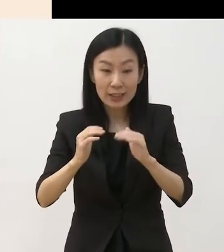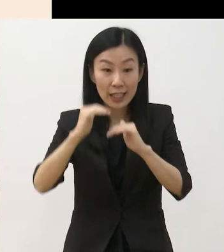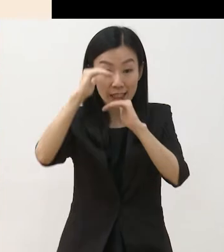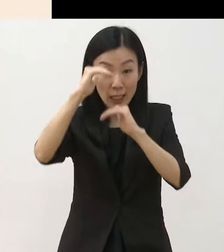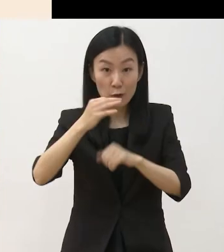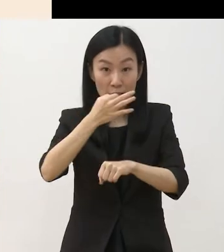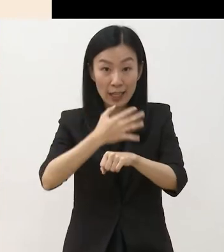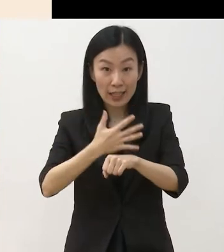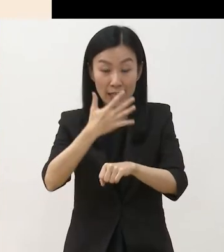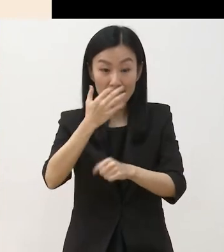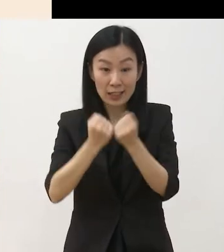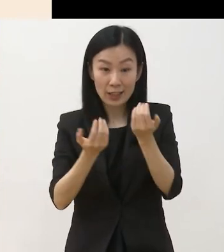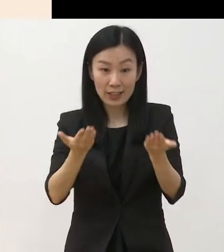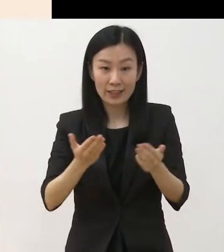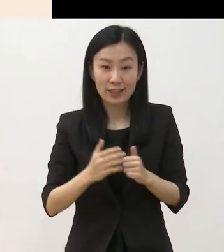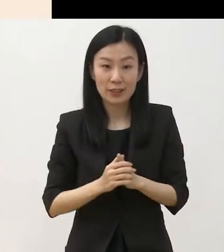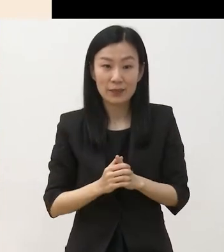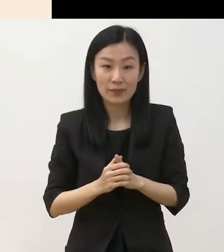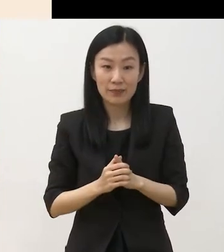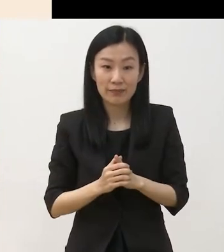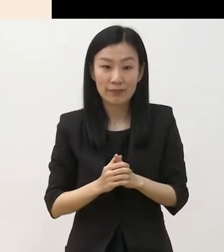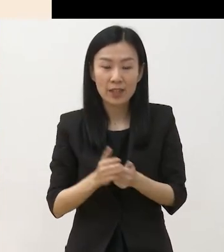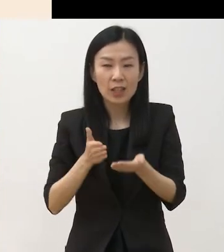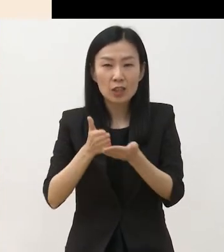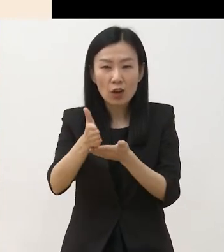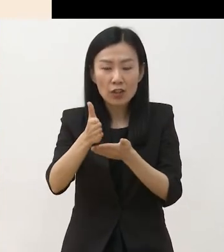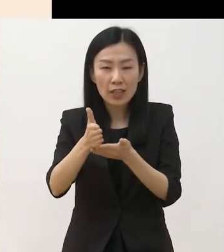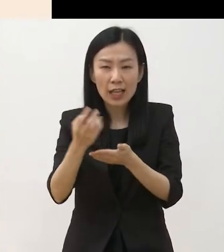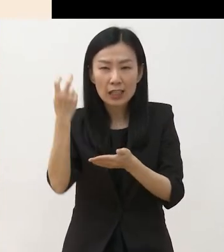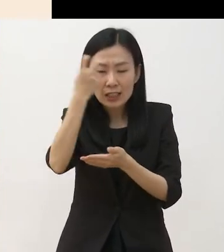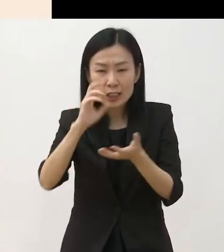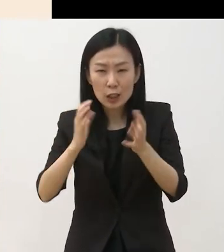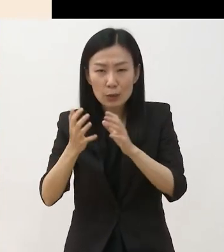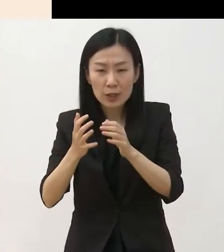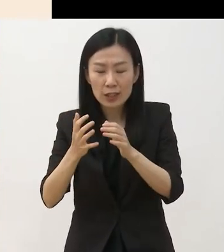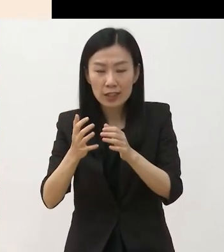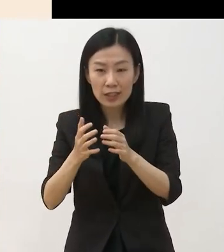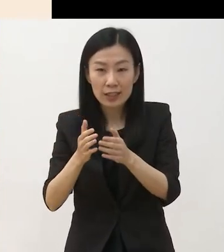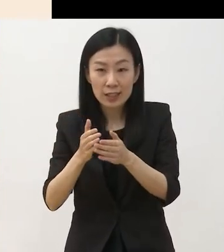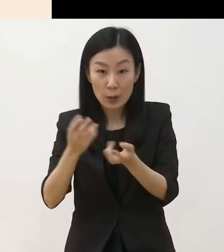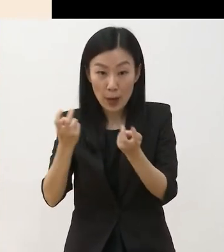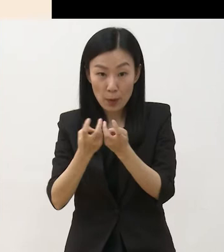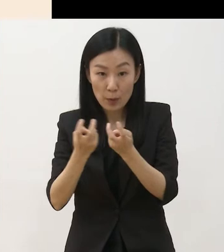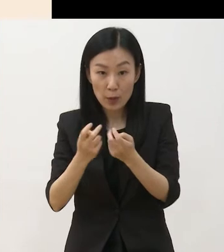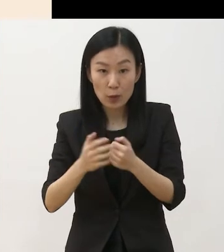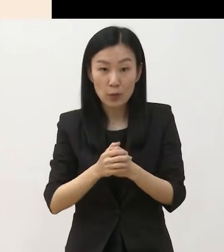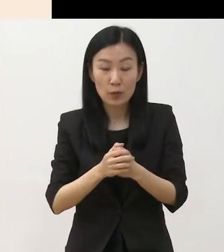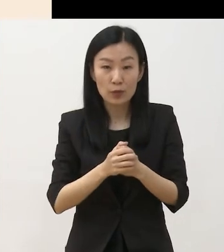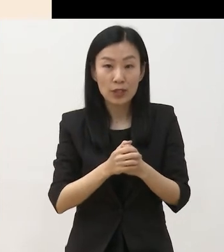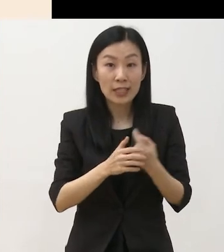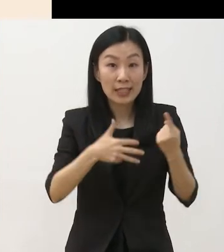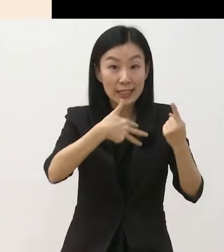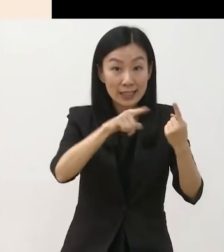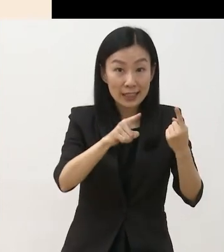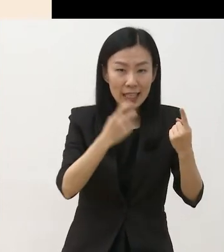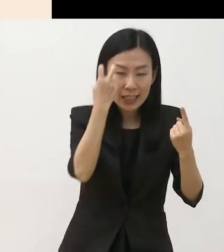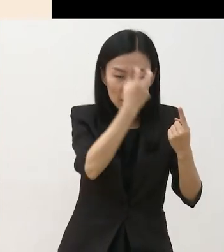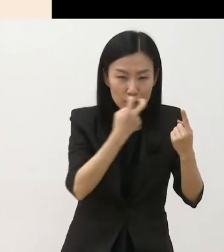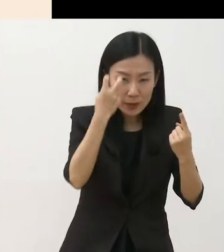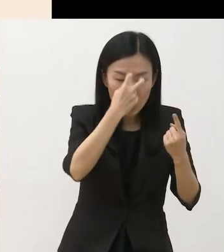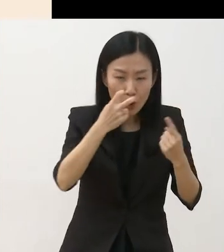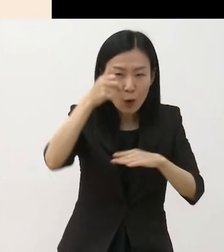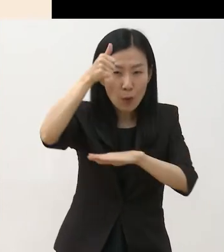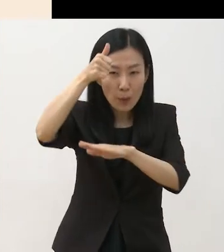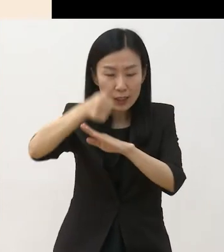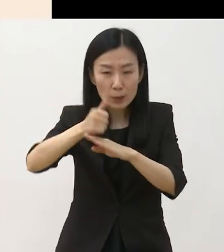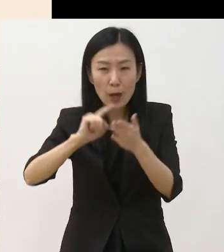좀 설명을 드리면요. 전담 심의 위원 제도로 운영이 되어지고요. 1차 심사부터 마지막